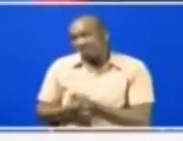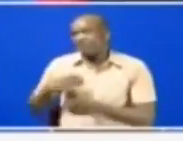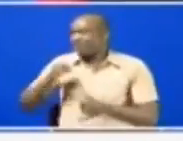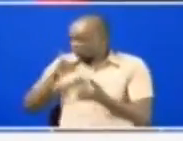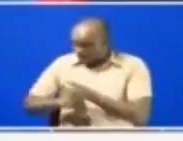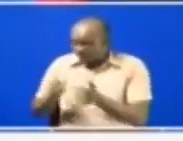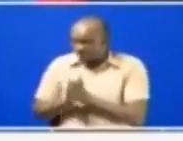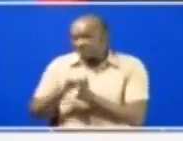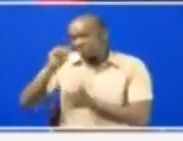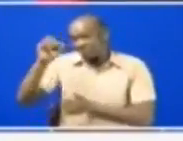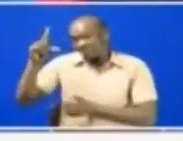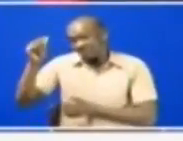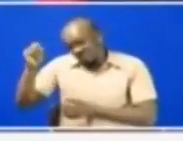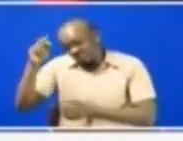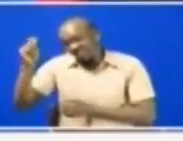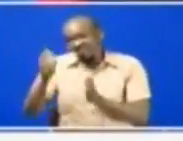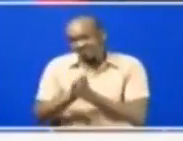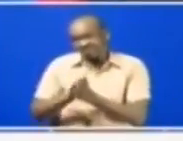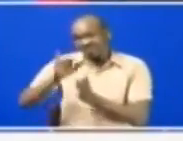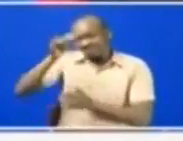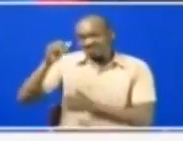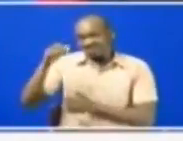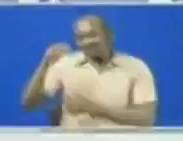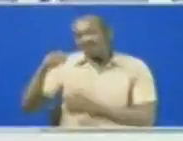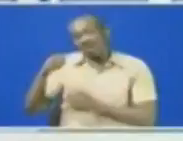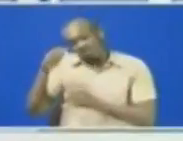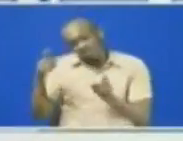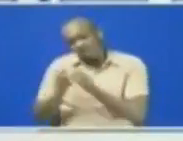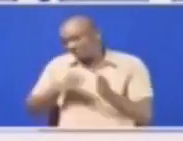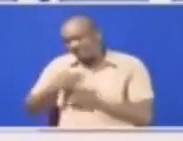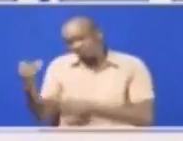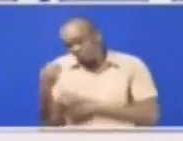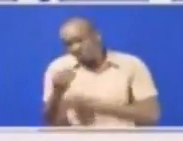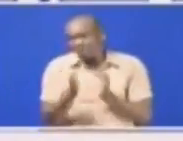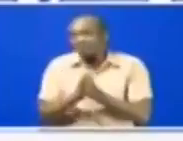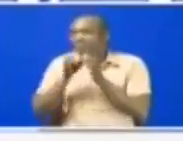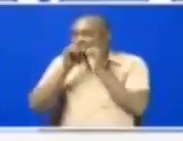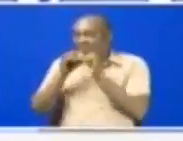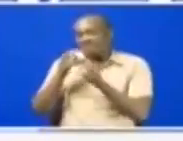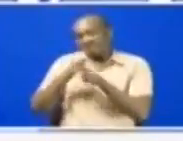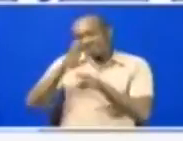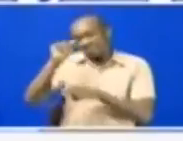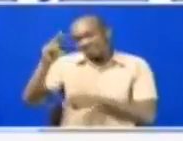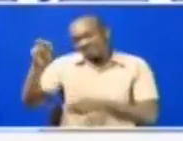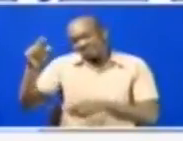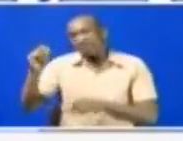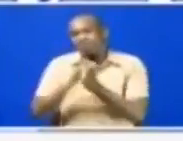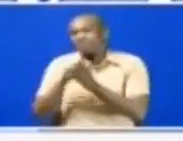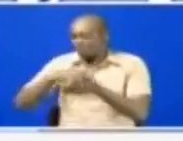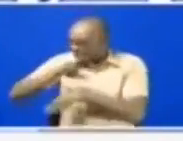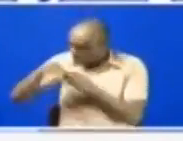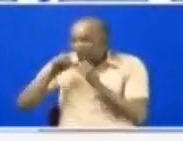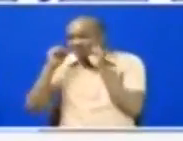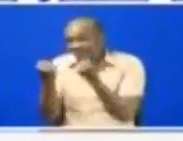mke wangu Millicent, Jesse, Ashley, watoto wangu na Blessing, nawashukuru wote na watu wote wa Taska